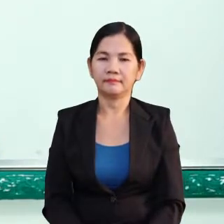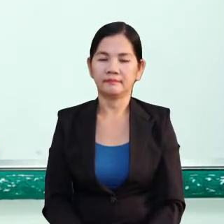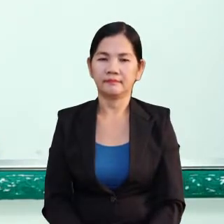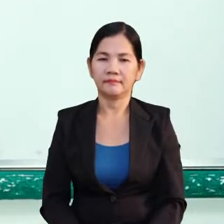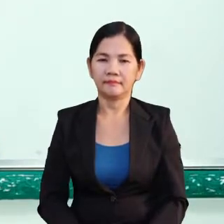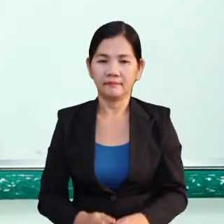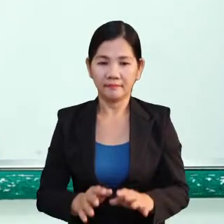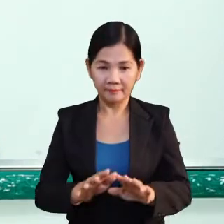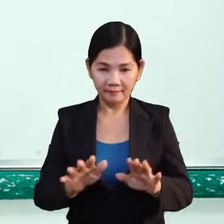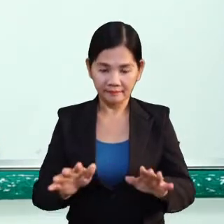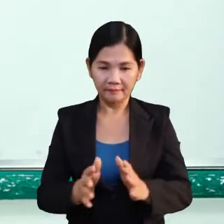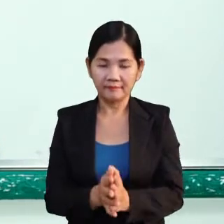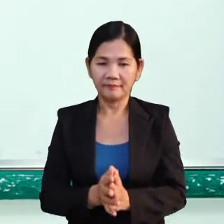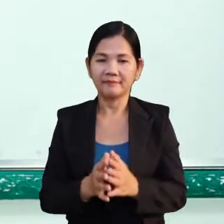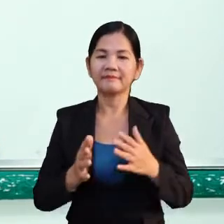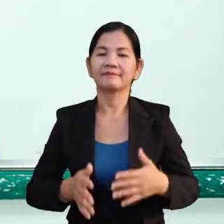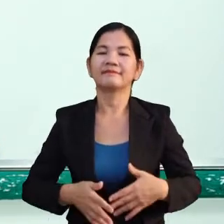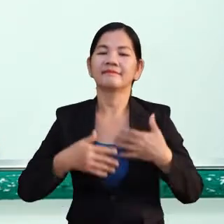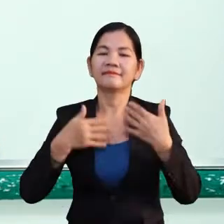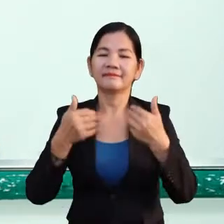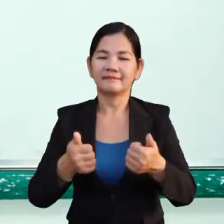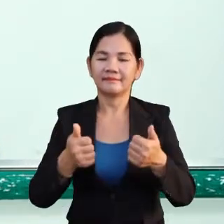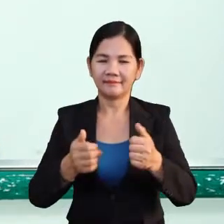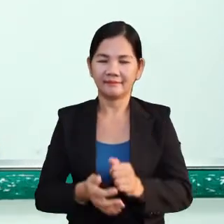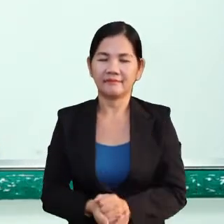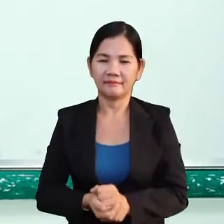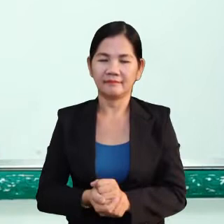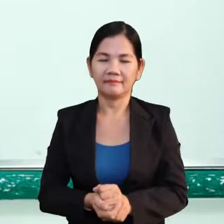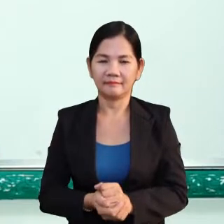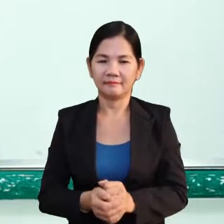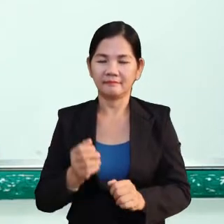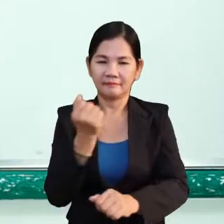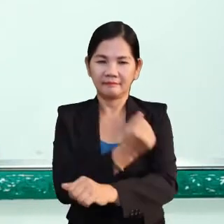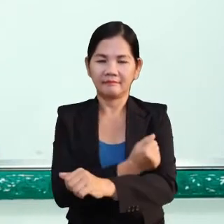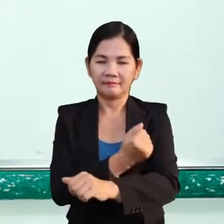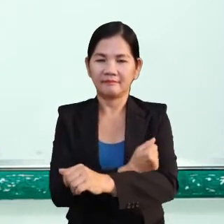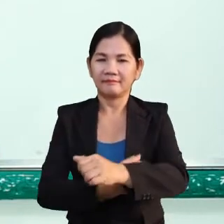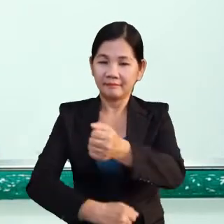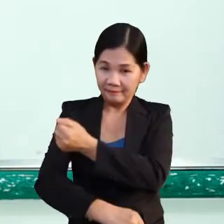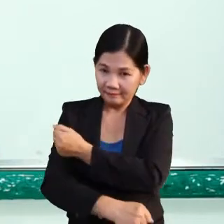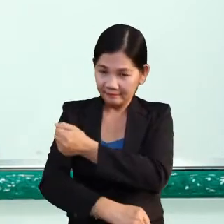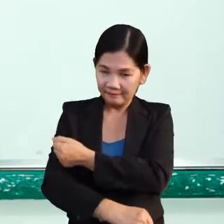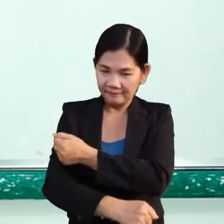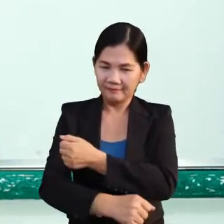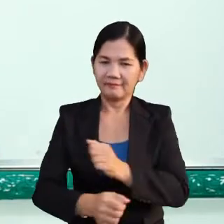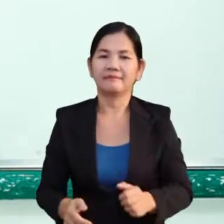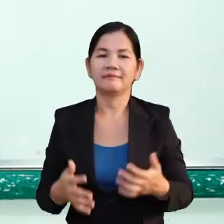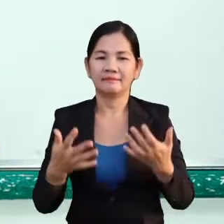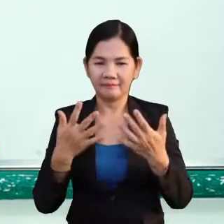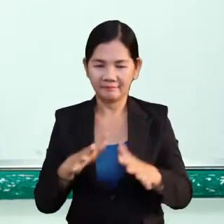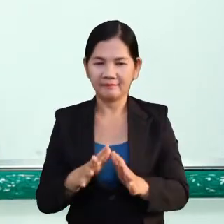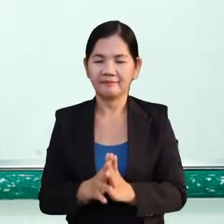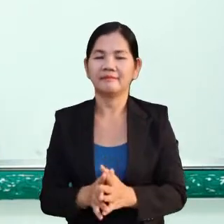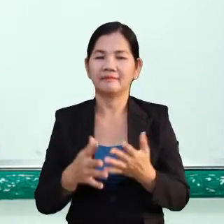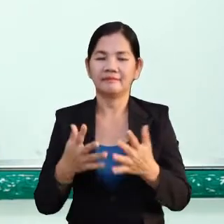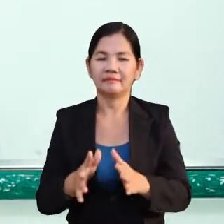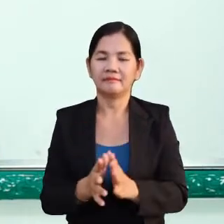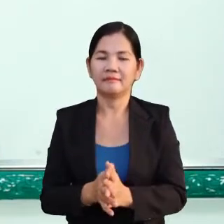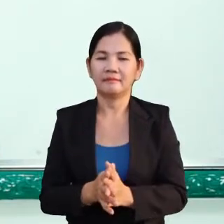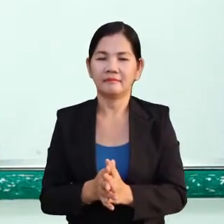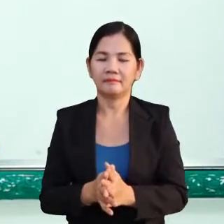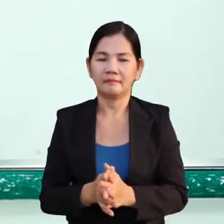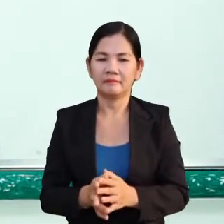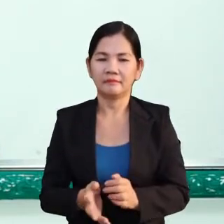រកូនបានធូរអារម្មណ៍តិចនៅចាចុករយខ្នងណាកូនចាបាត់បាត់ចុករយខ្នងកូន